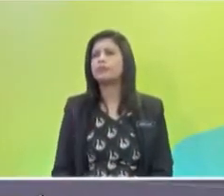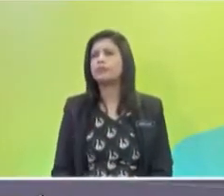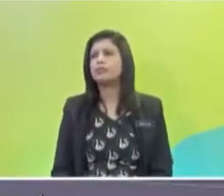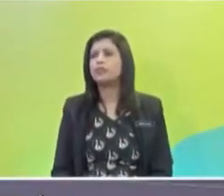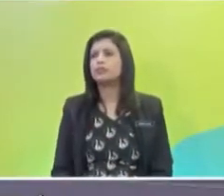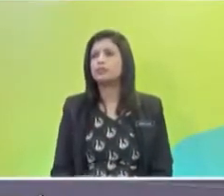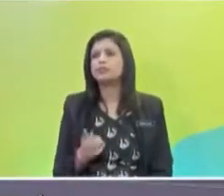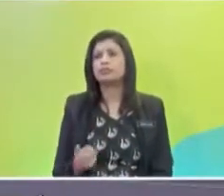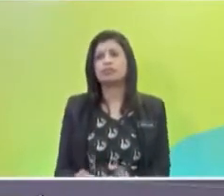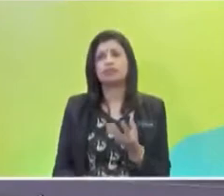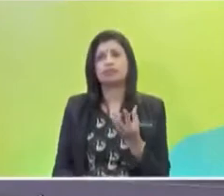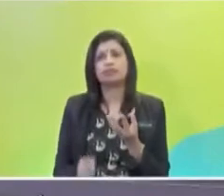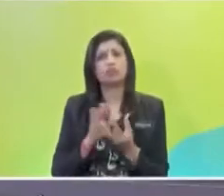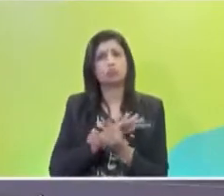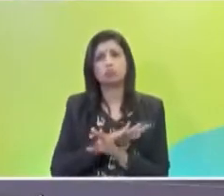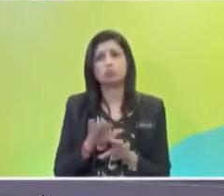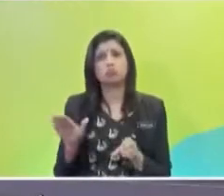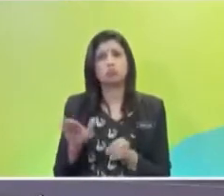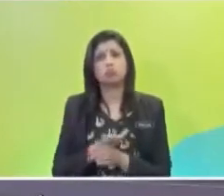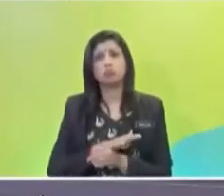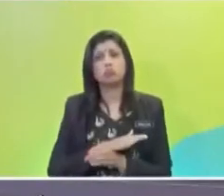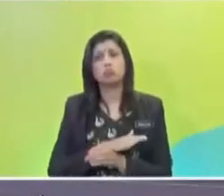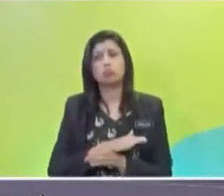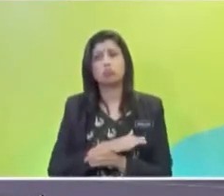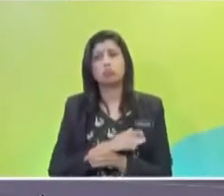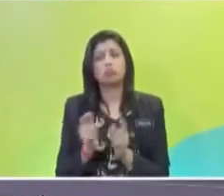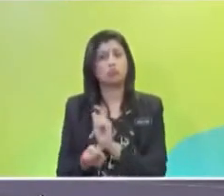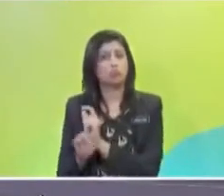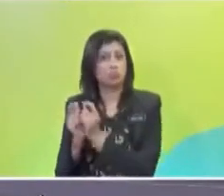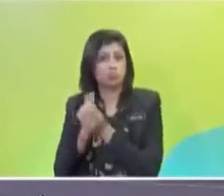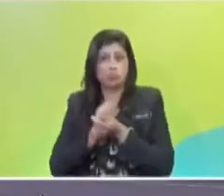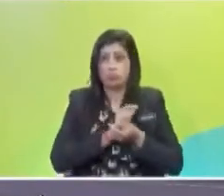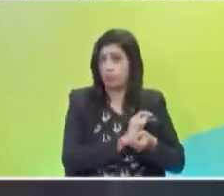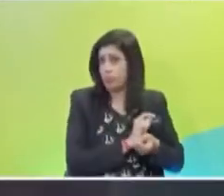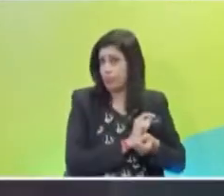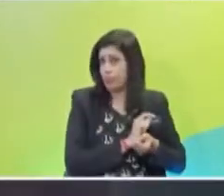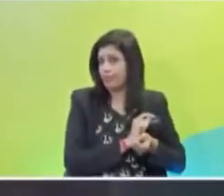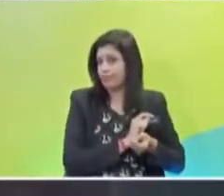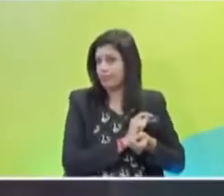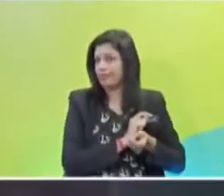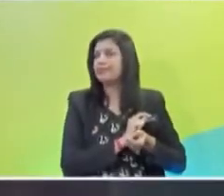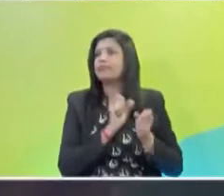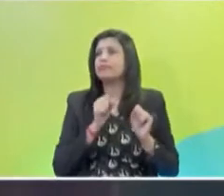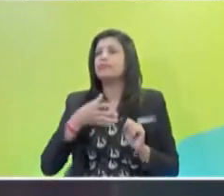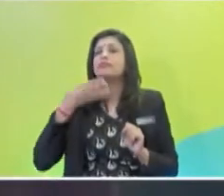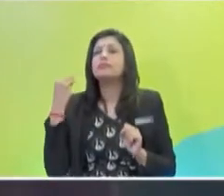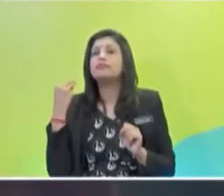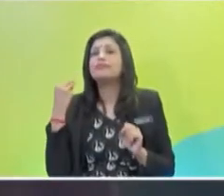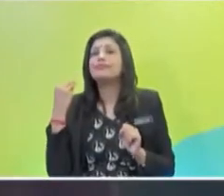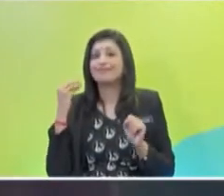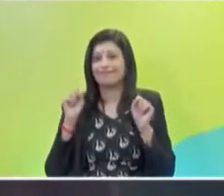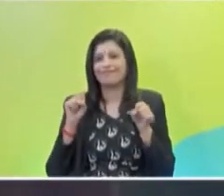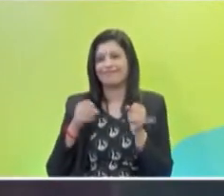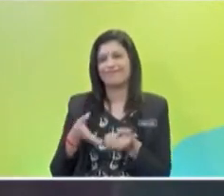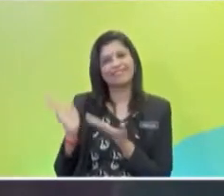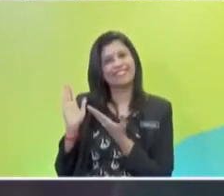kecil ni tak cukup. Tak cukup. Saya kena makan satu besar. Jadi cikgu bagi Abang Din bawa balik rojak ni.